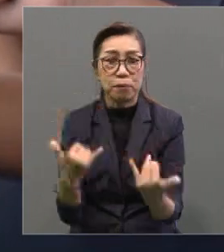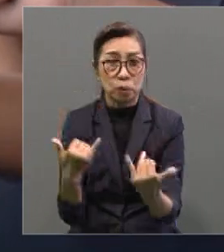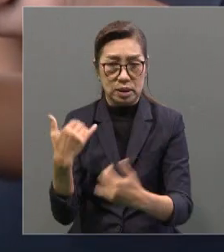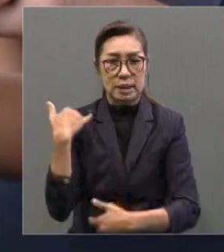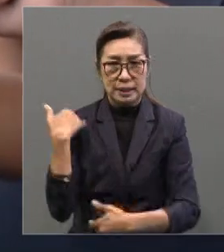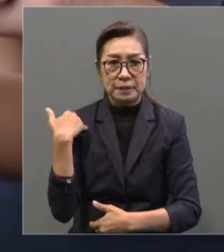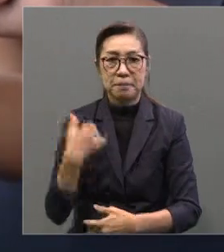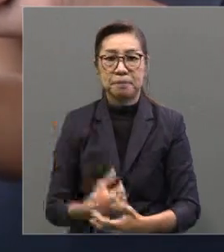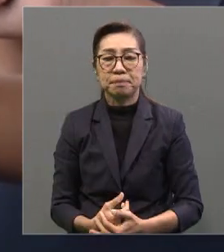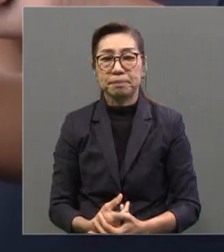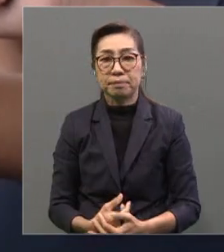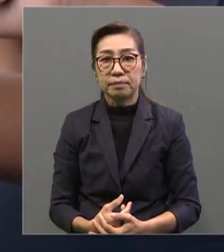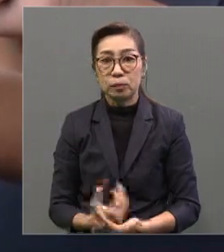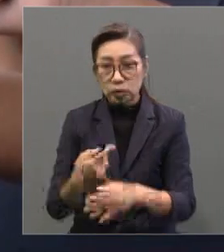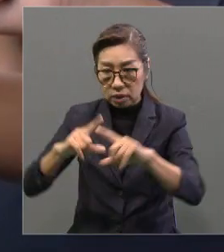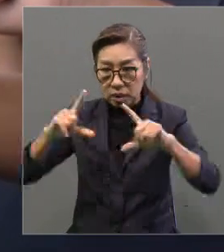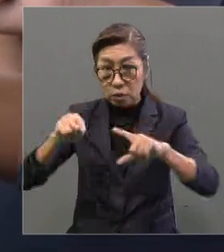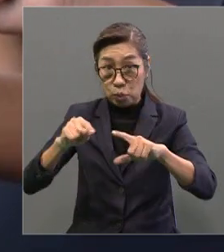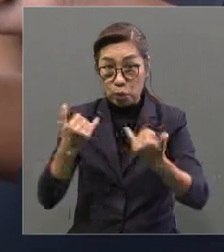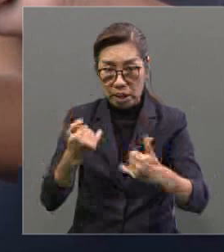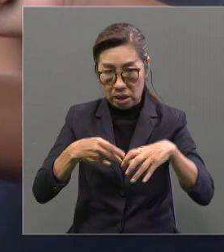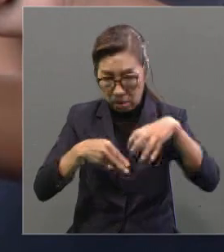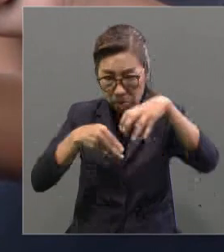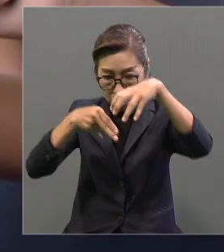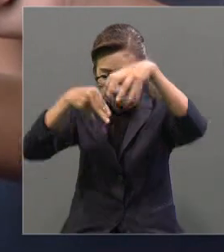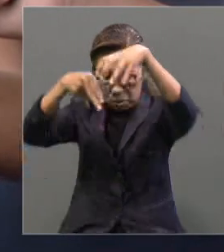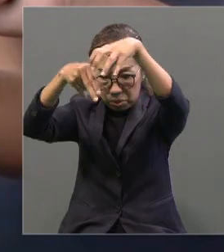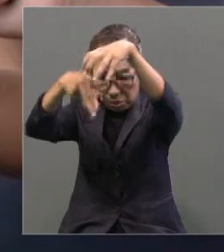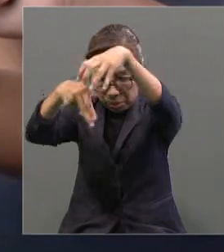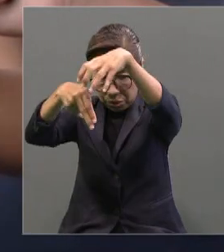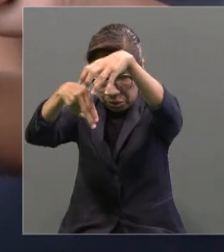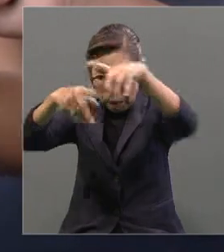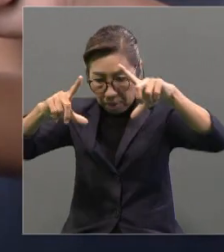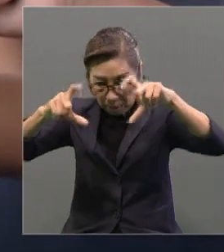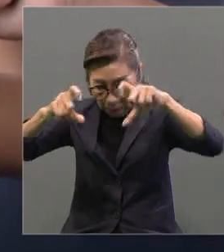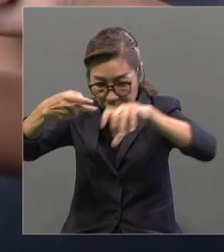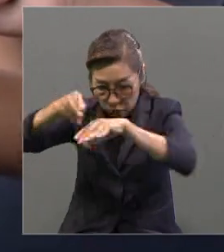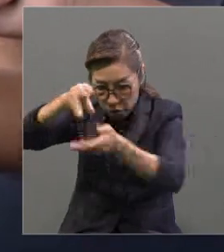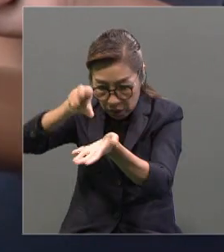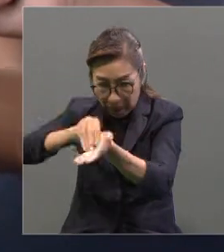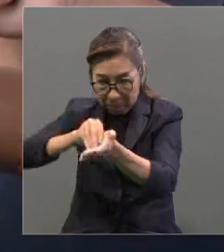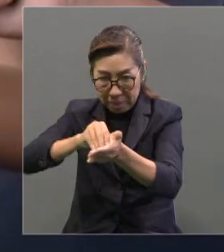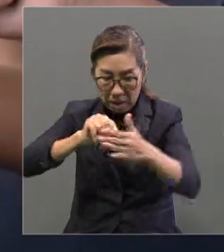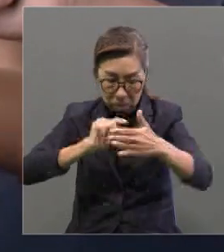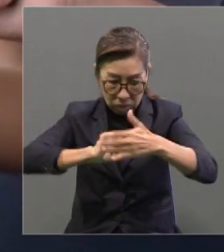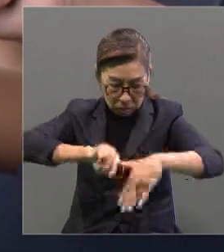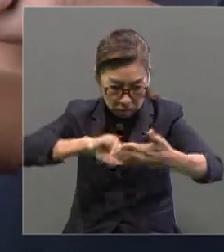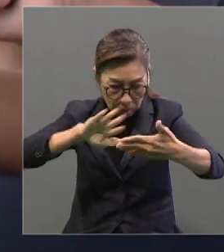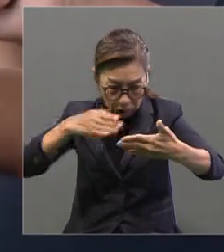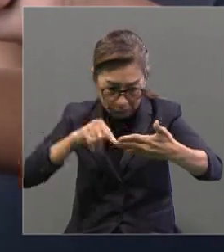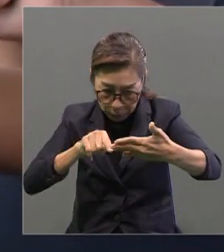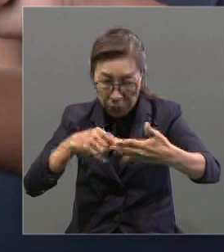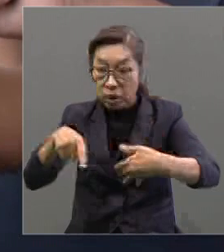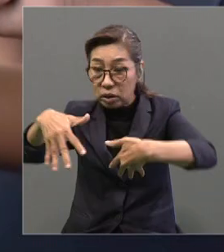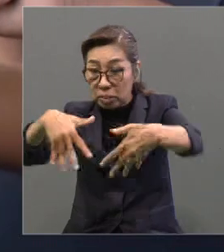ะมีการถ่ายภาพโดรนที่จะถ่ายจากข้างบนลงมาแล้วก็เอาไปวิเคราะห์และเก็บภาพต่างๆที่ได้จากพี่น้องประ